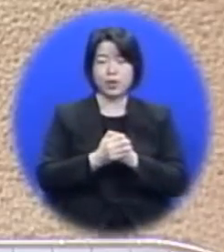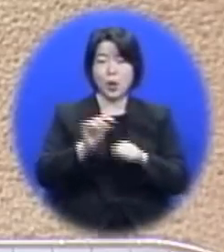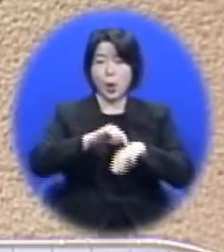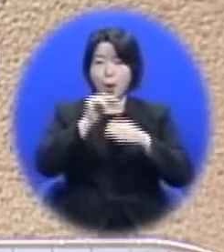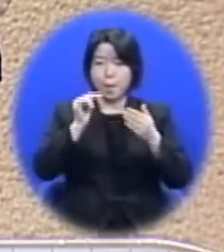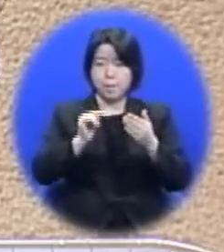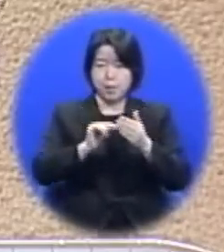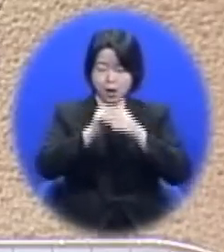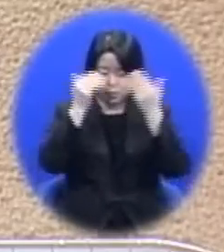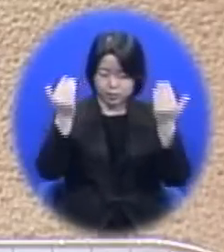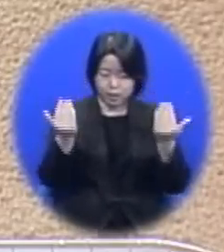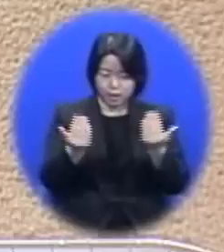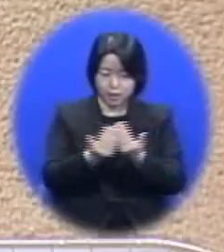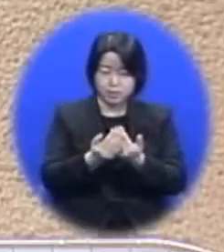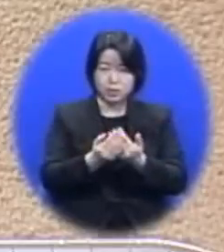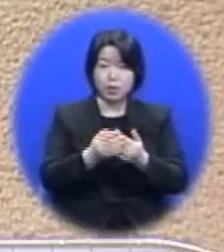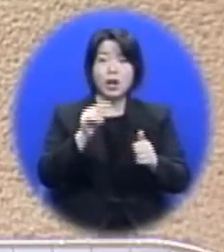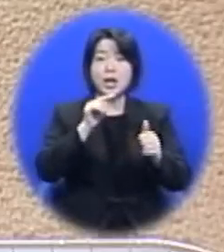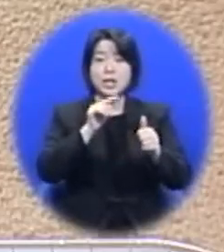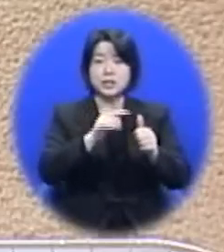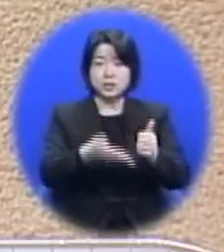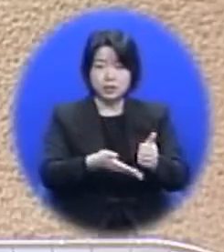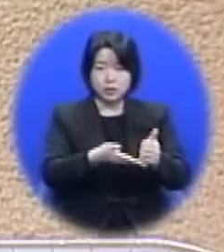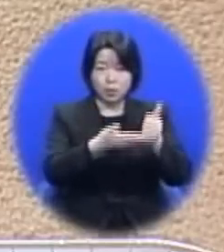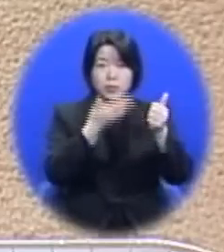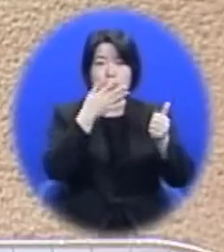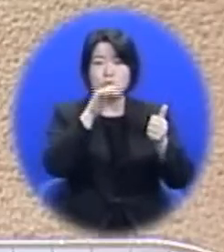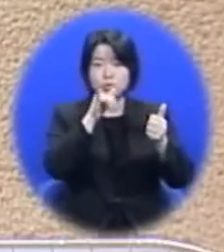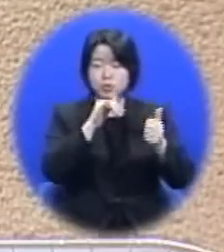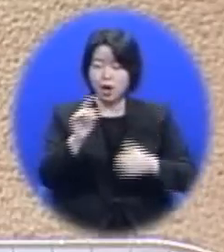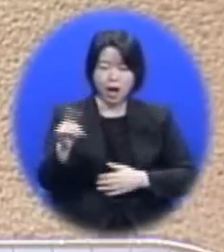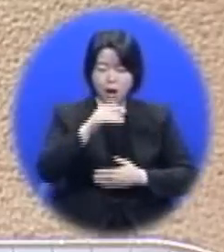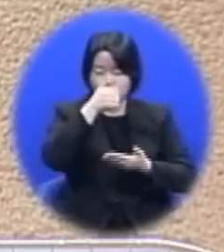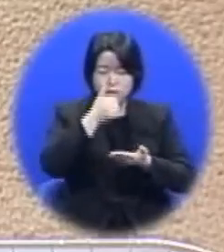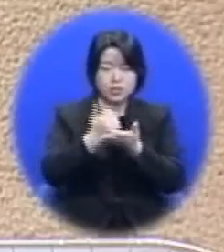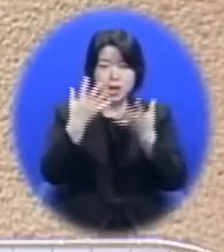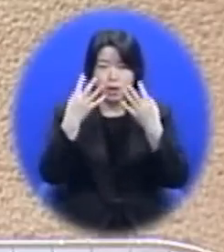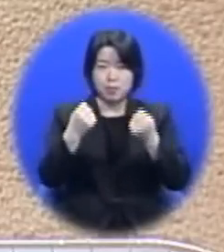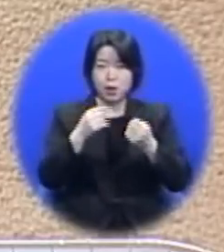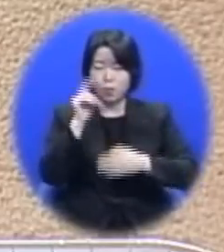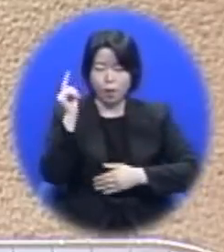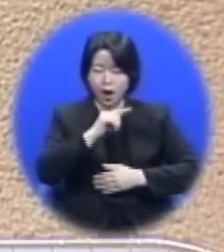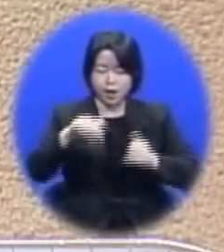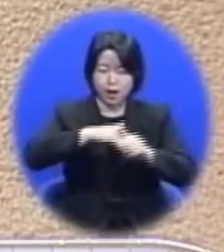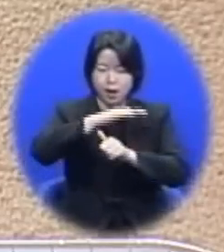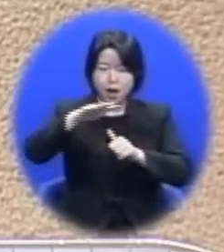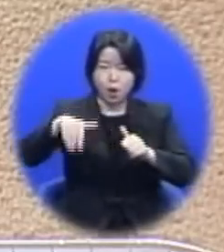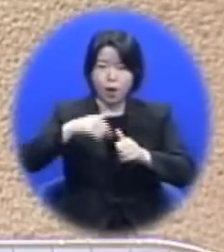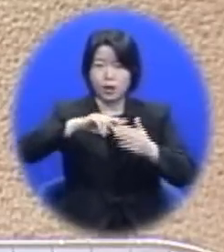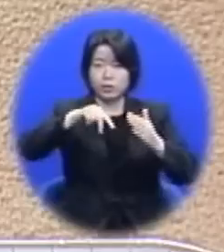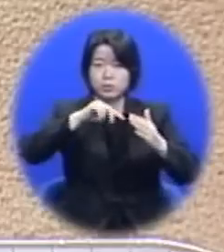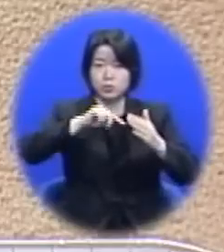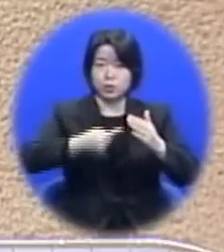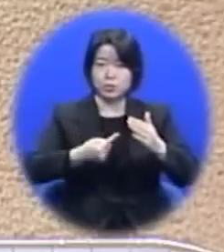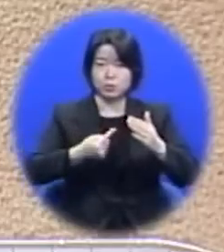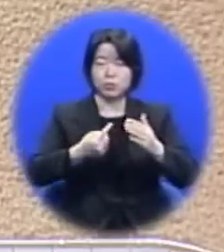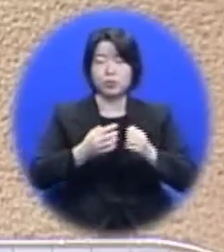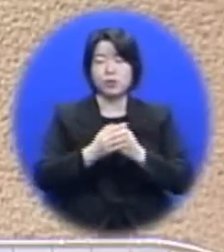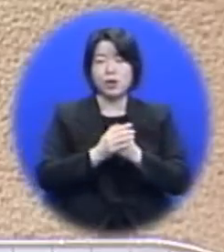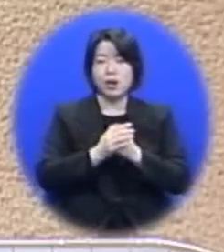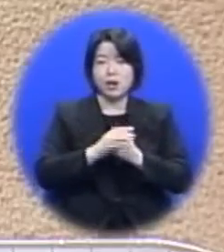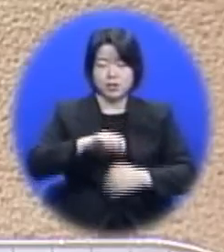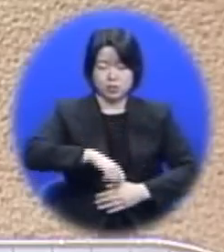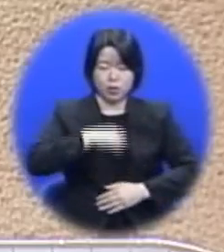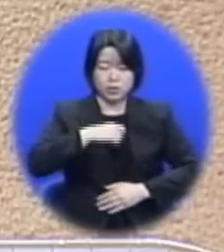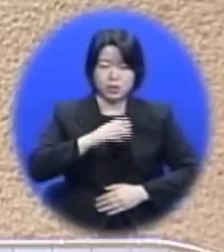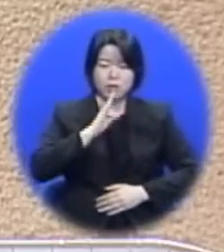마음의 전심을 다해서 그를 섬길 수 있는 거예요. 아무리 죄가 많고 악한 환경 속에서도 정직하고 신실하게 살아갈